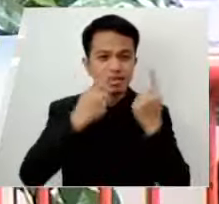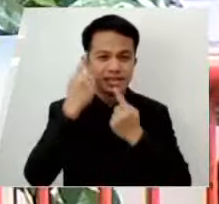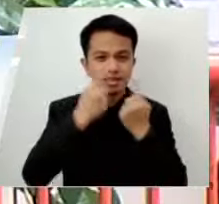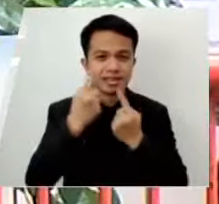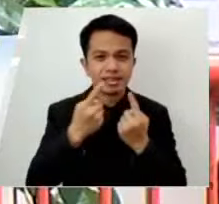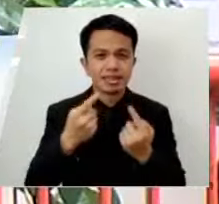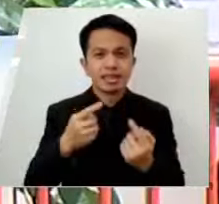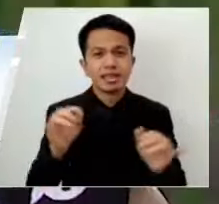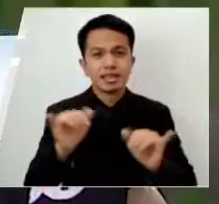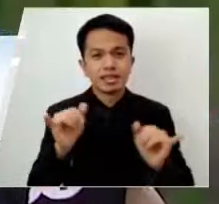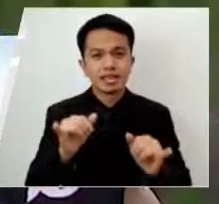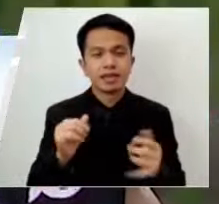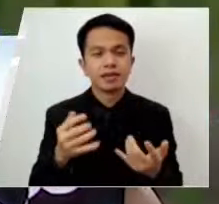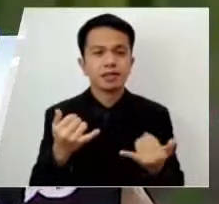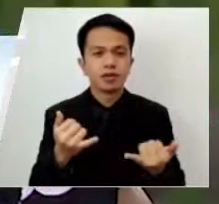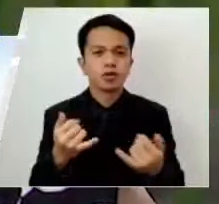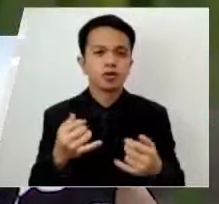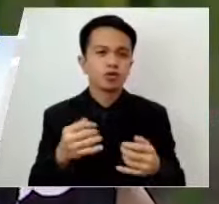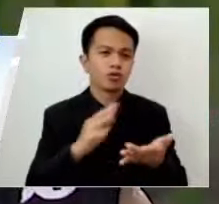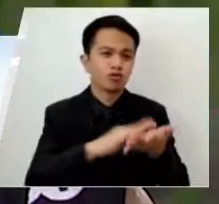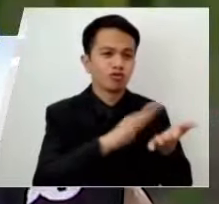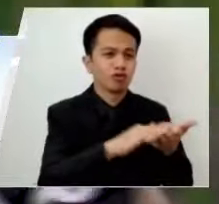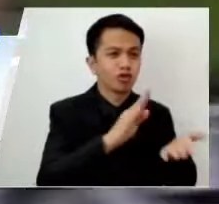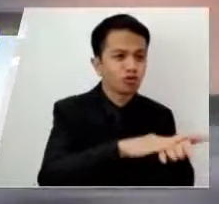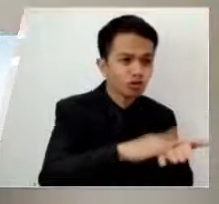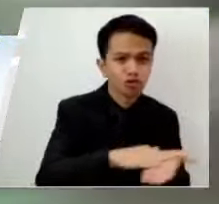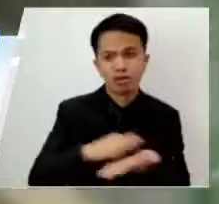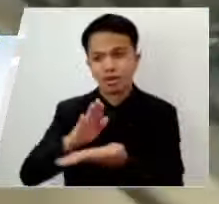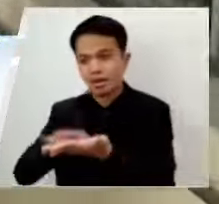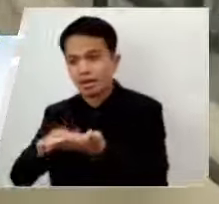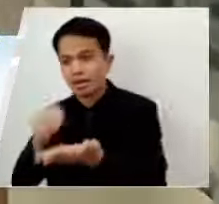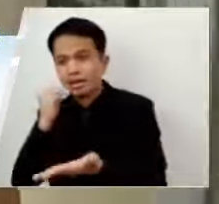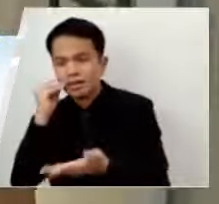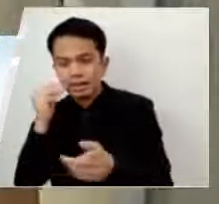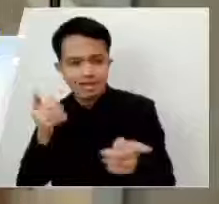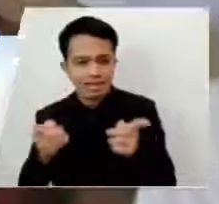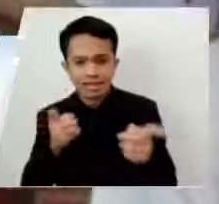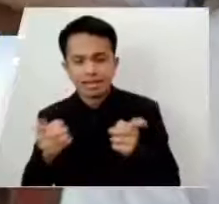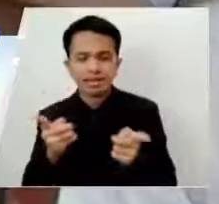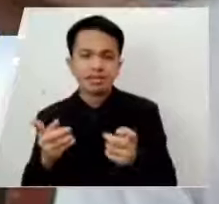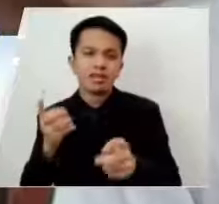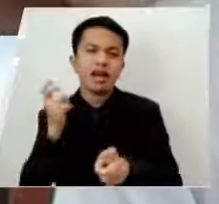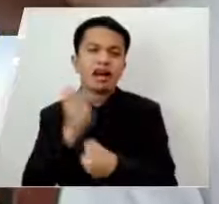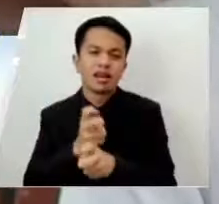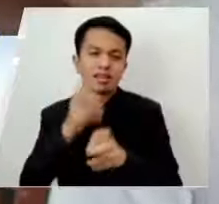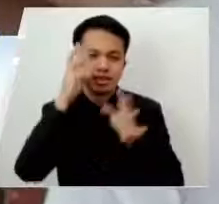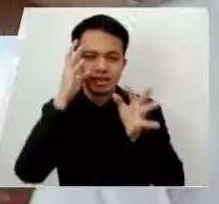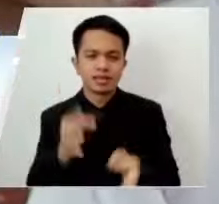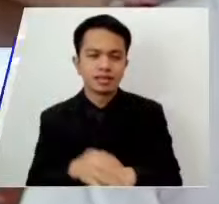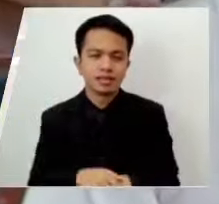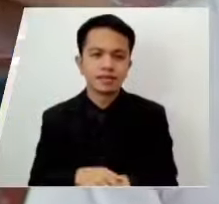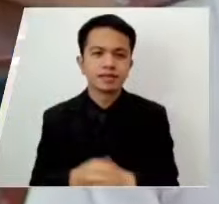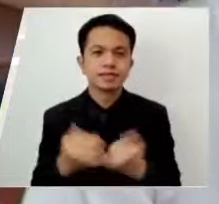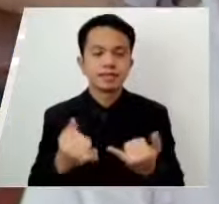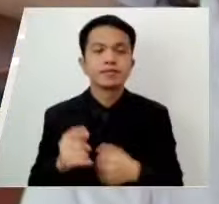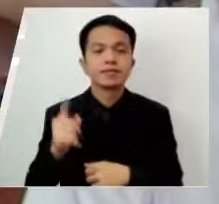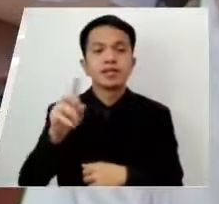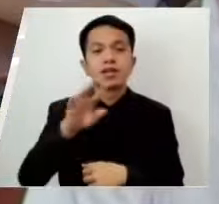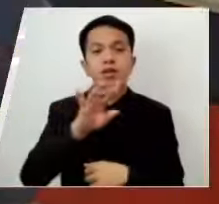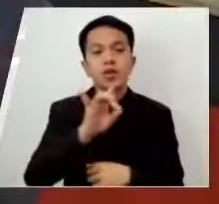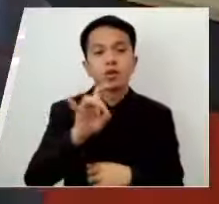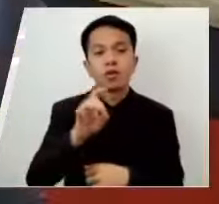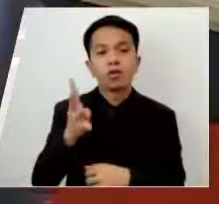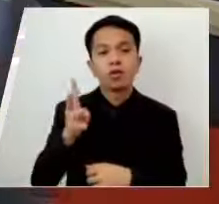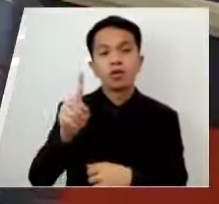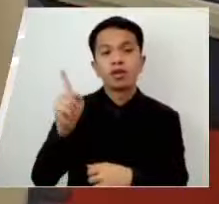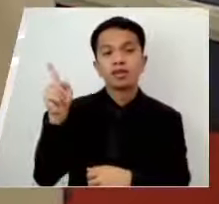leader ka ng school. Ang hirap kung ano yung uunahin mo po. Ayon sa DepEd, mahigit 800 paaralan ang hindi nakapagsimula ng klase